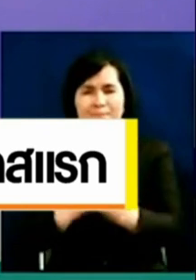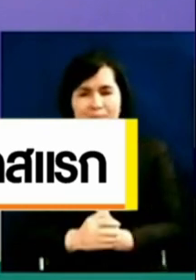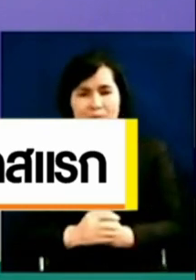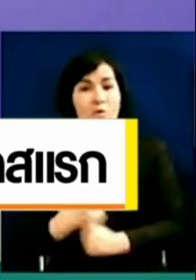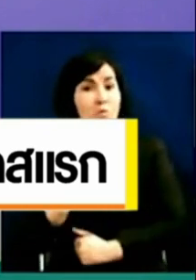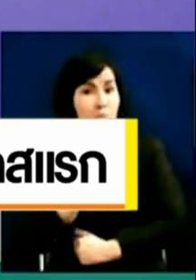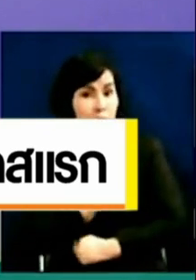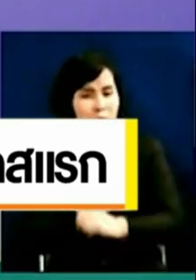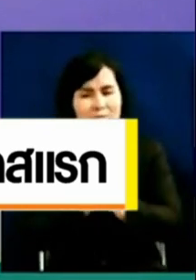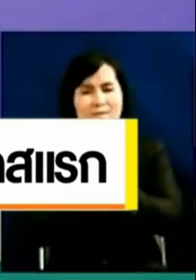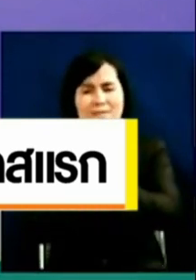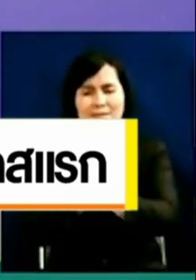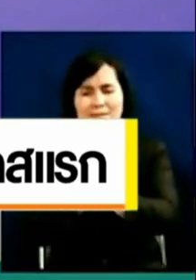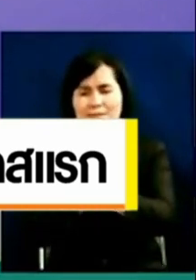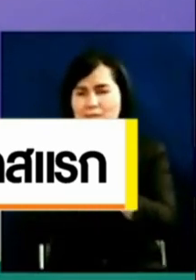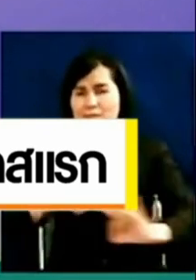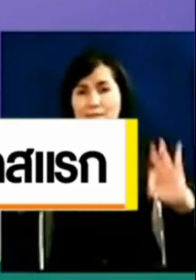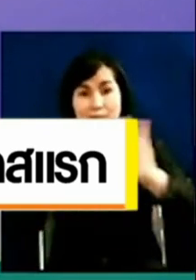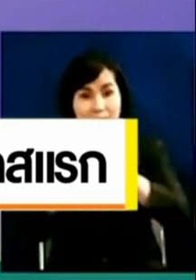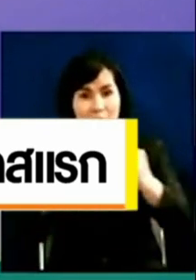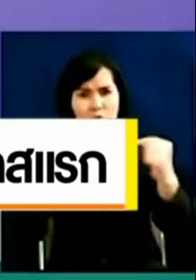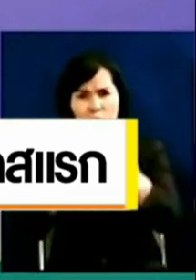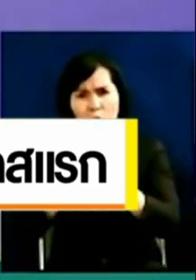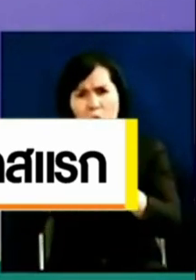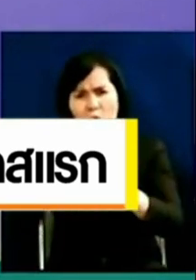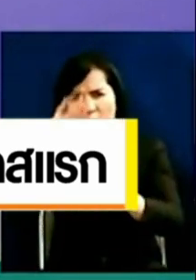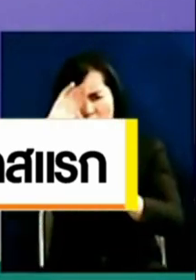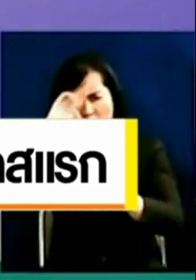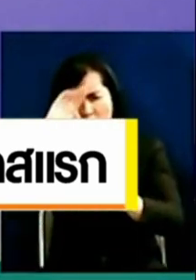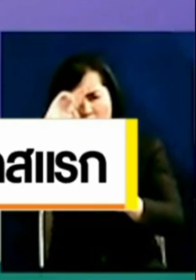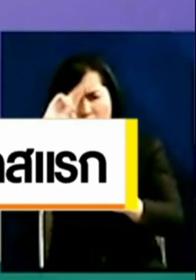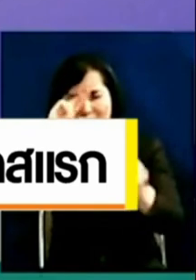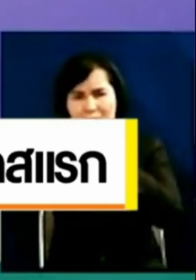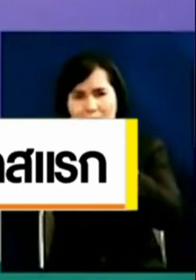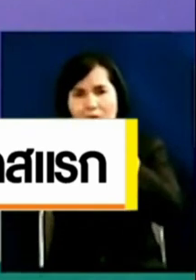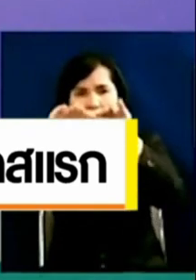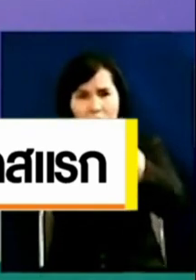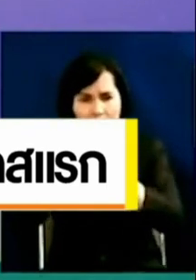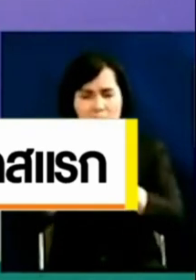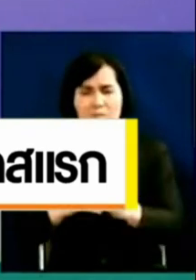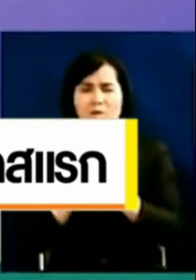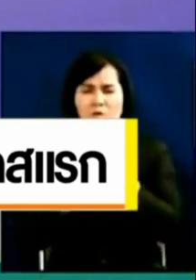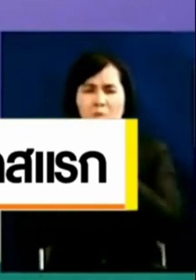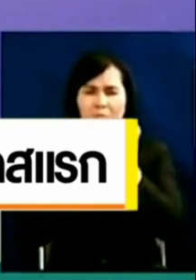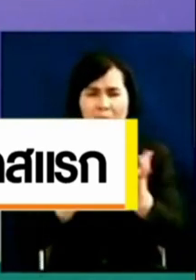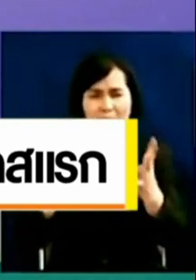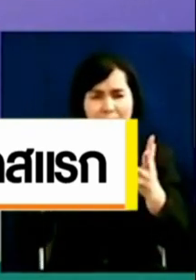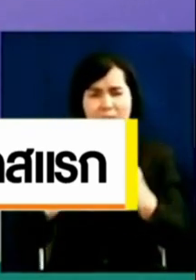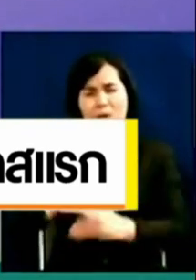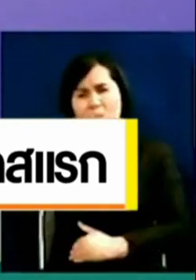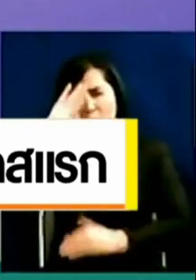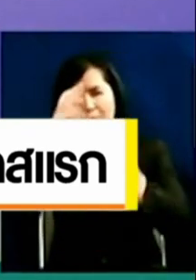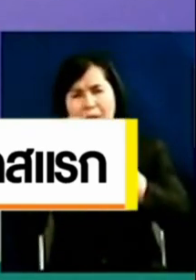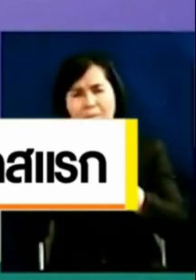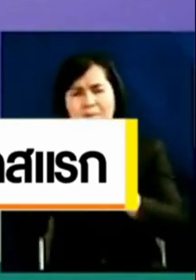เทคโนโลยีที่วัคซีนทั่วไปเขาใช้กันมานานแล้วเพราะฉะนั้นมั่นใจเรื่องความปลอดภัยได้เลยแต่อย่างไรก็ตามเนี่ยวัคซีนทั้ง 2แบบหรือจะแบบไหนก็ตามใน